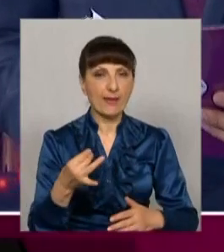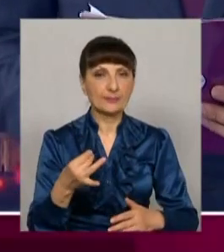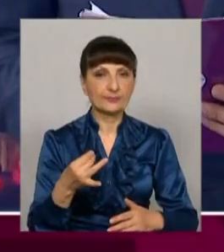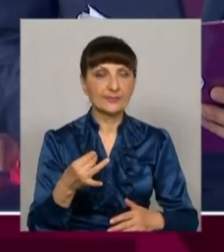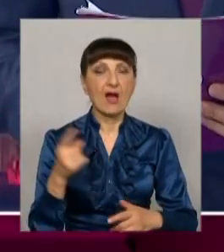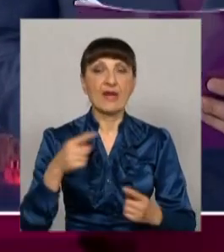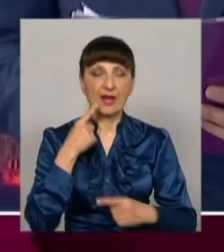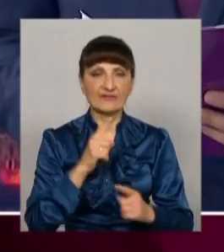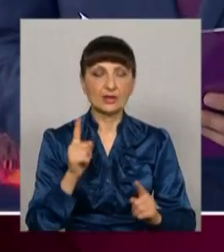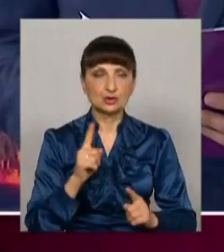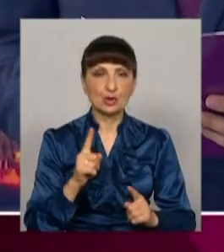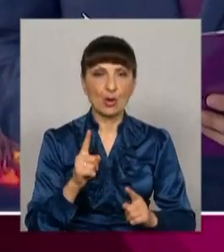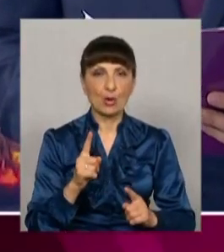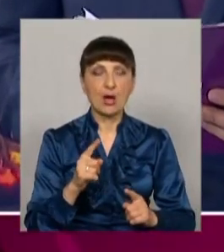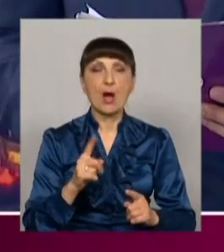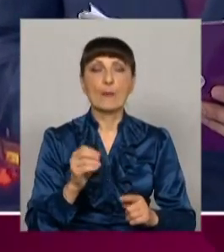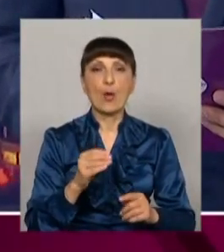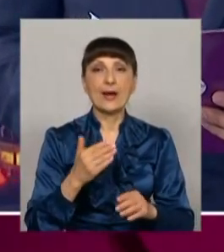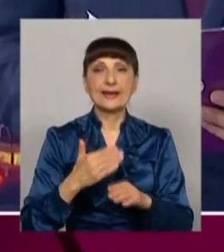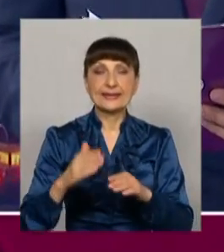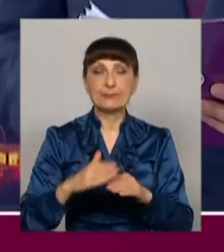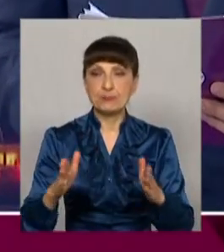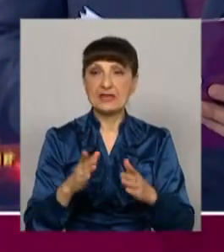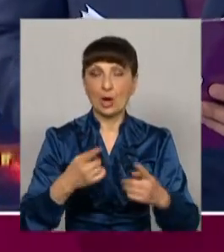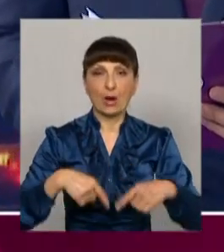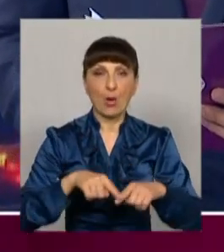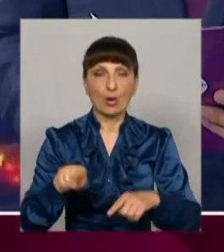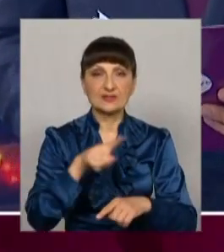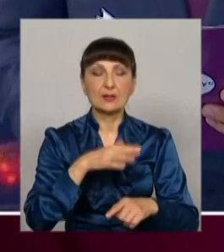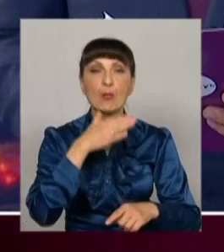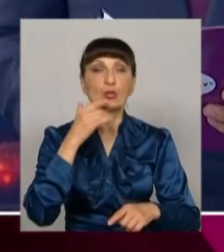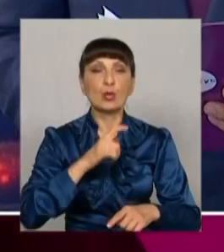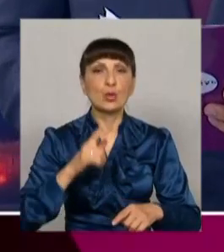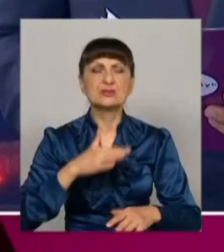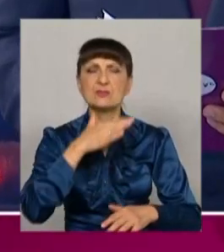Испаева аргументировала это тем, что по вине микрокредитных организаций многие жители